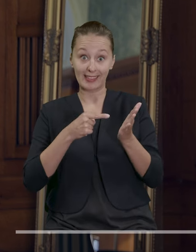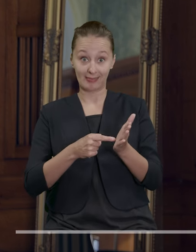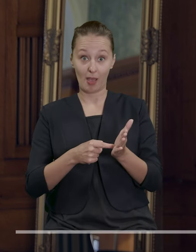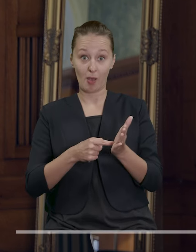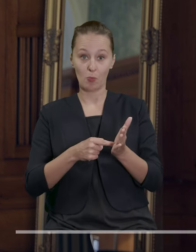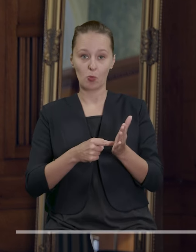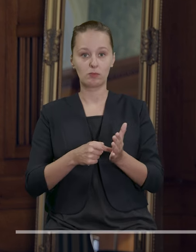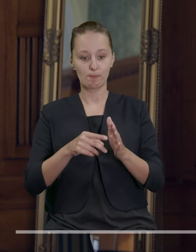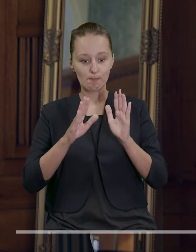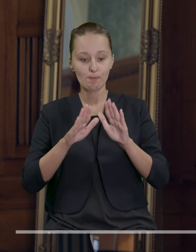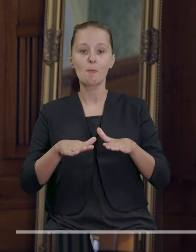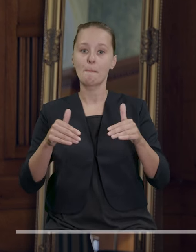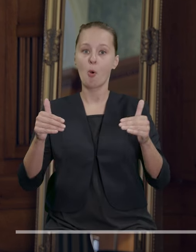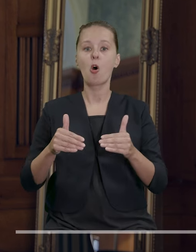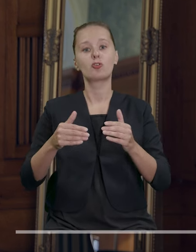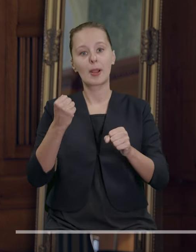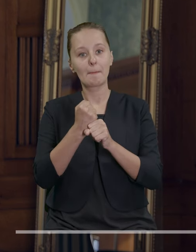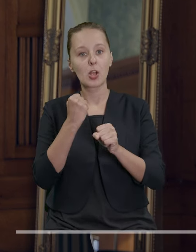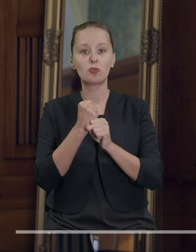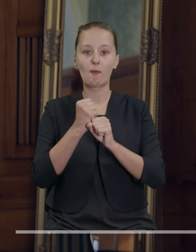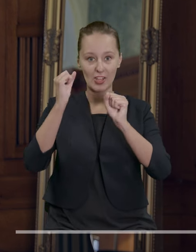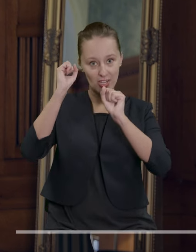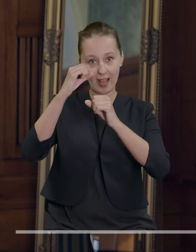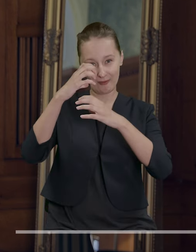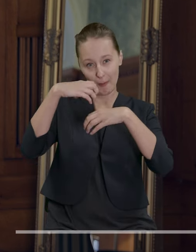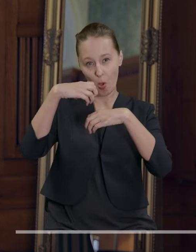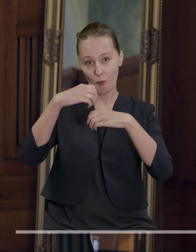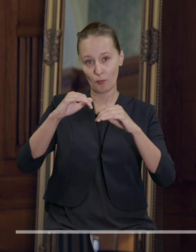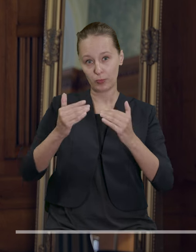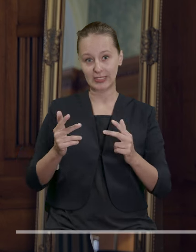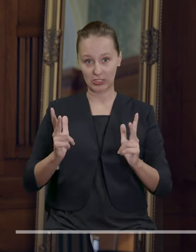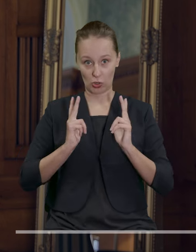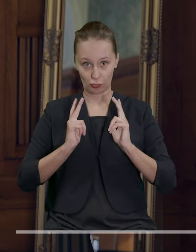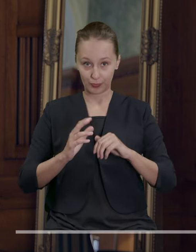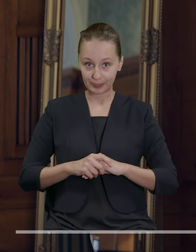nam pracować w laboratoriach stacjonarnie.